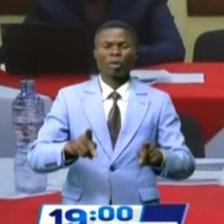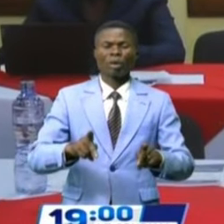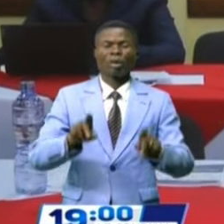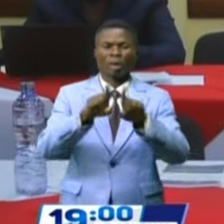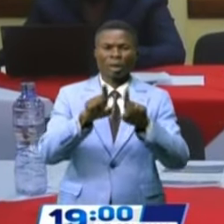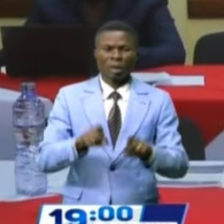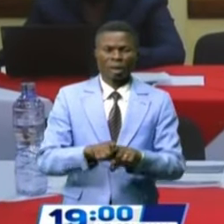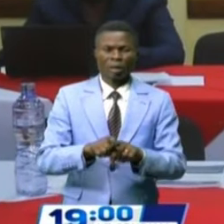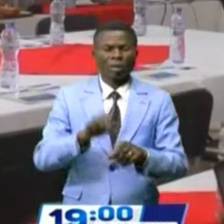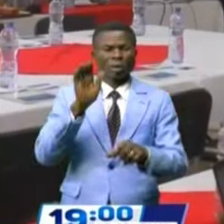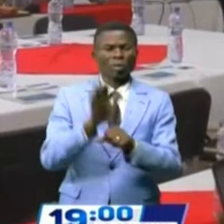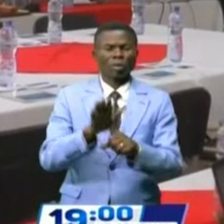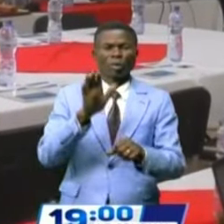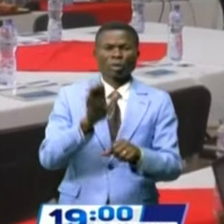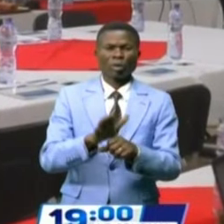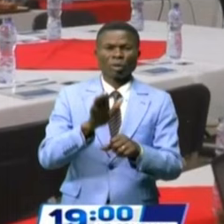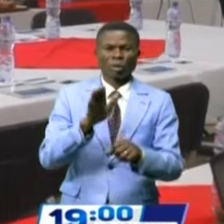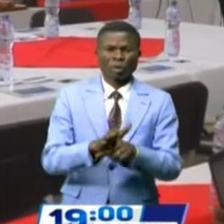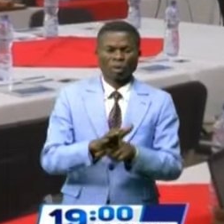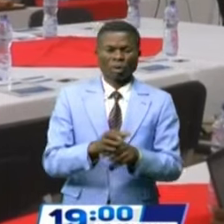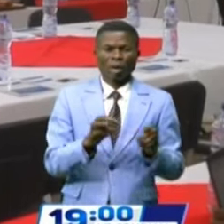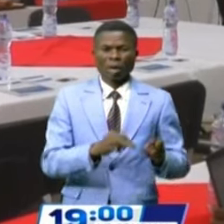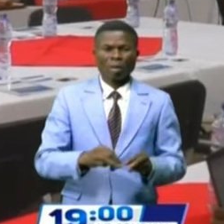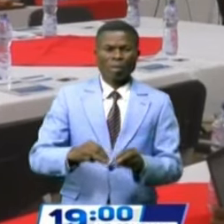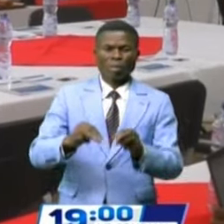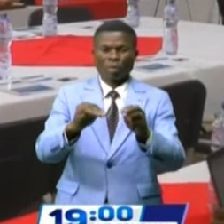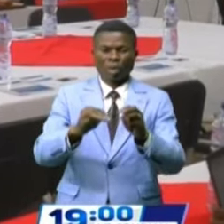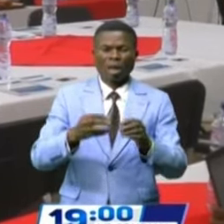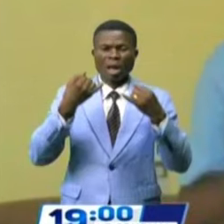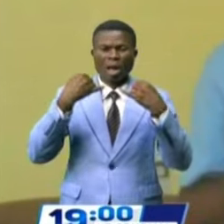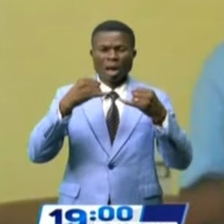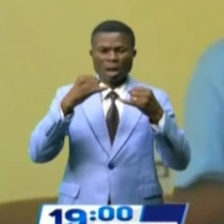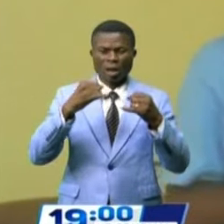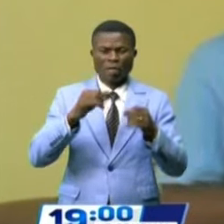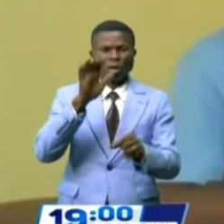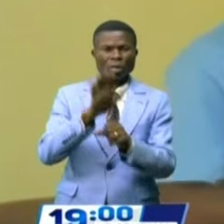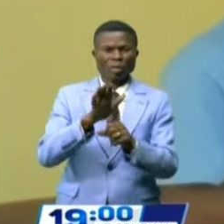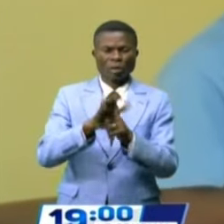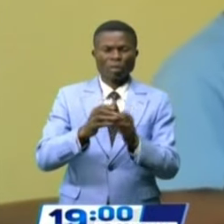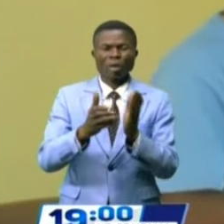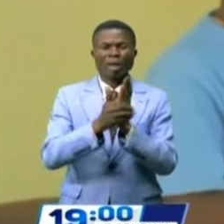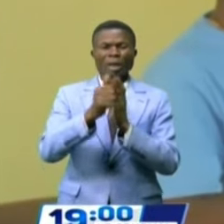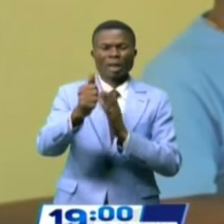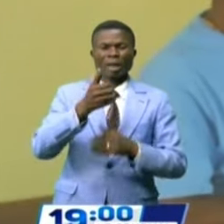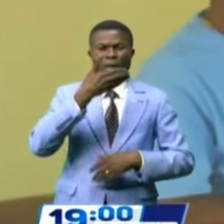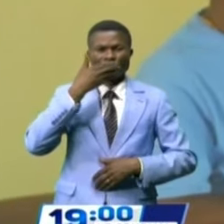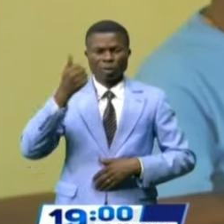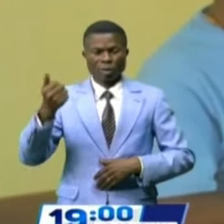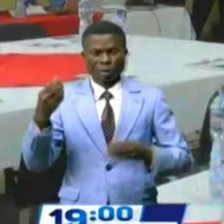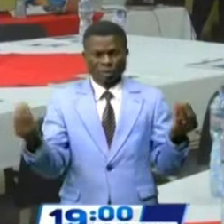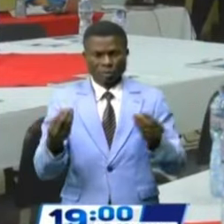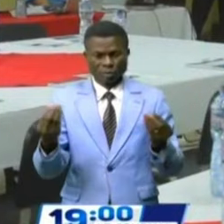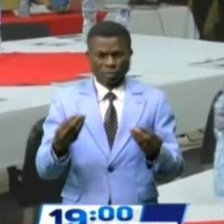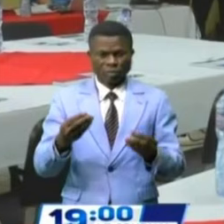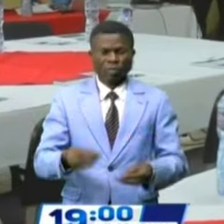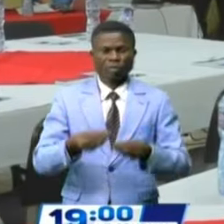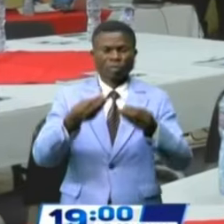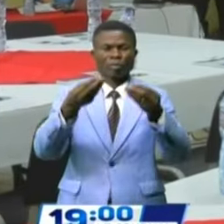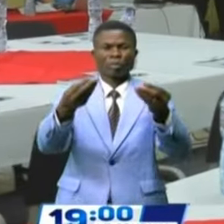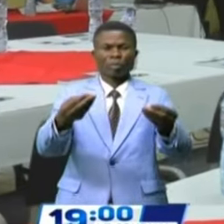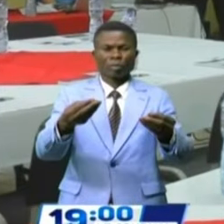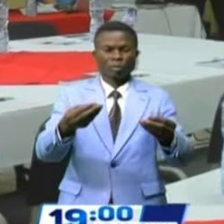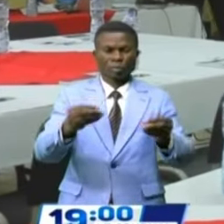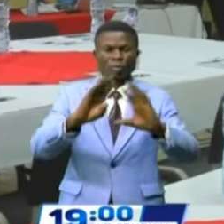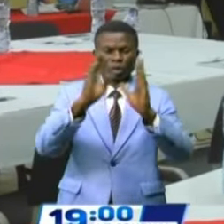à une multitude des méthodes de collecte des données quantitatives et qualitatives afin de mettre à la disposition